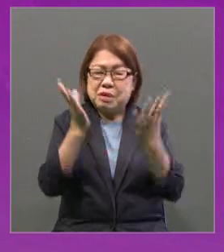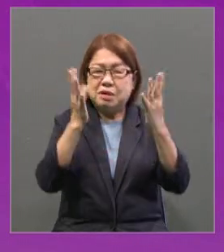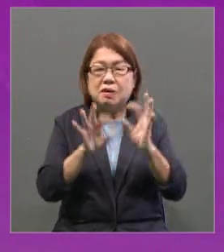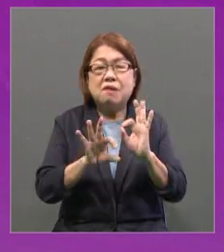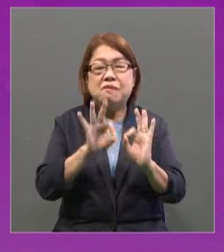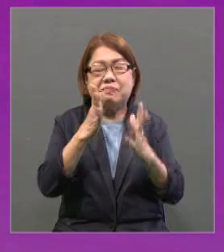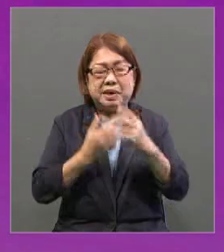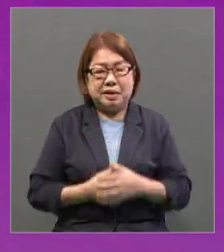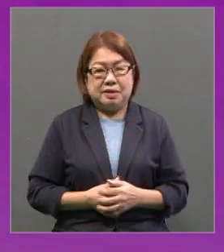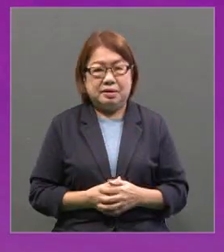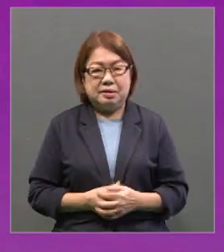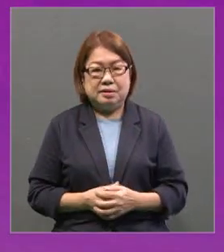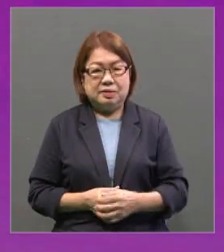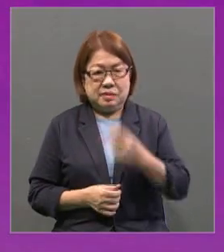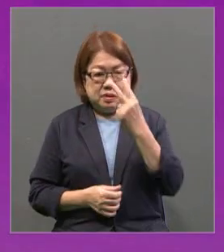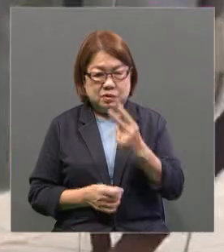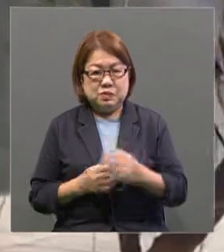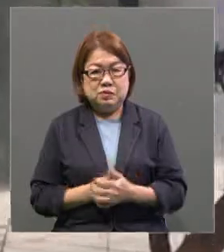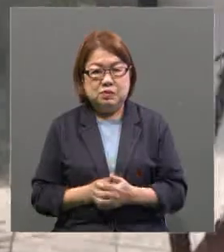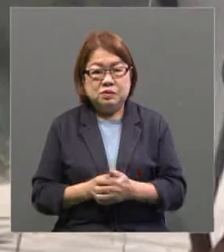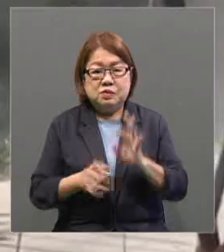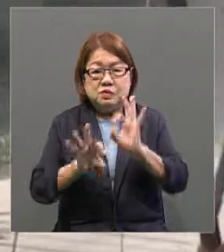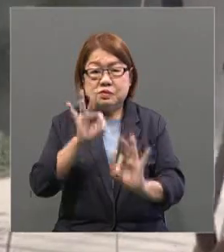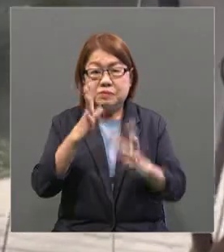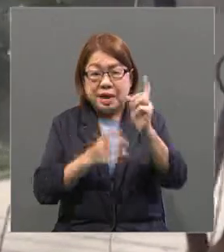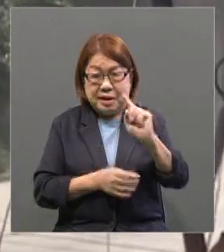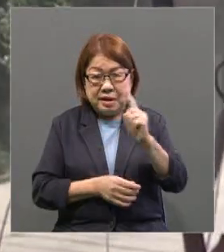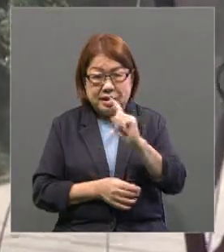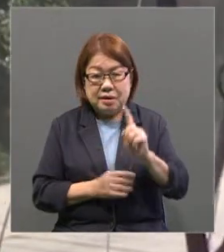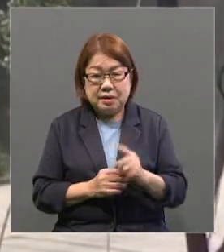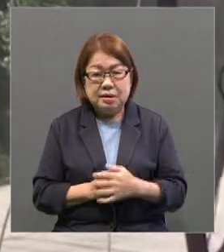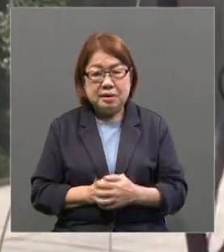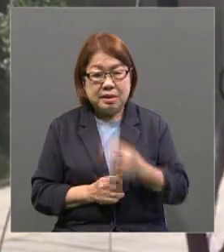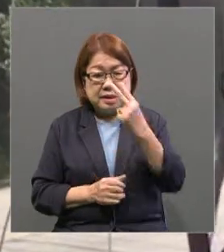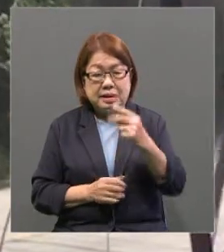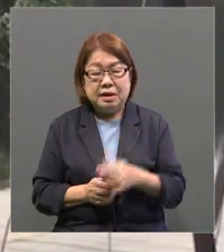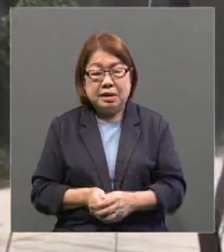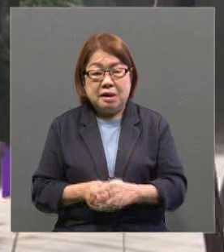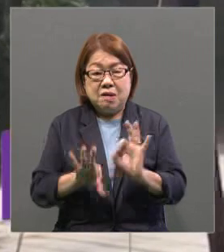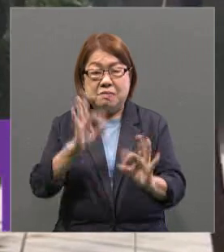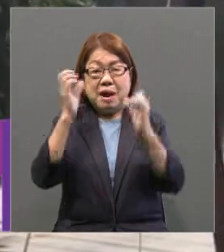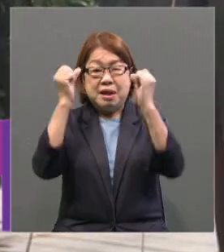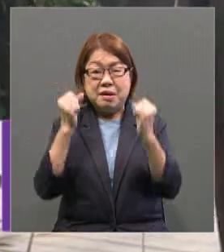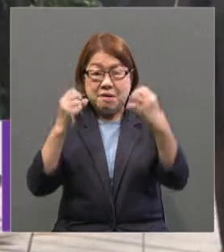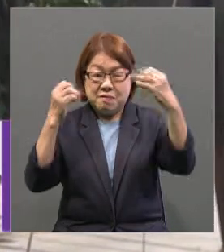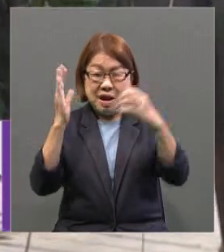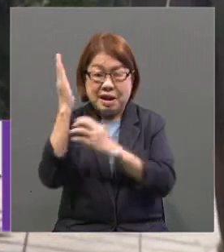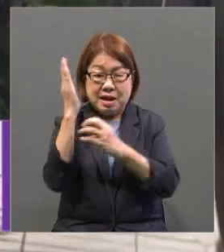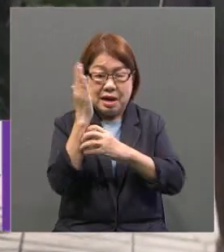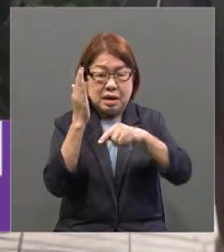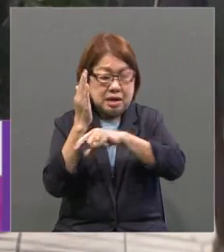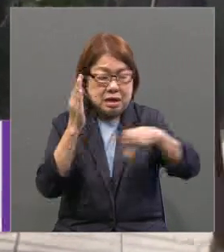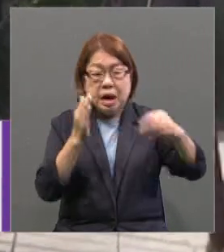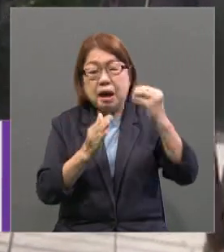ะไปดูเหตุการณ์กันนะคะจุดที่เกิดเหตุเนี่ยอย่างที่คุณผู้ชมเห็นข้างหลังนี่คือเป็นชุมชนทั้งนั้นนะคะ